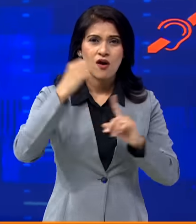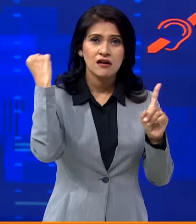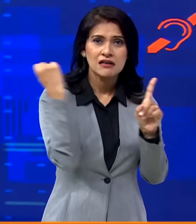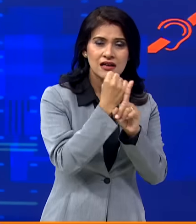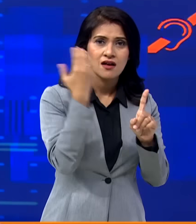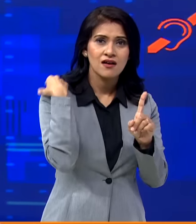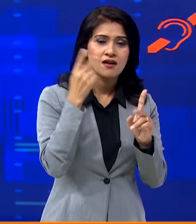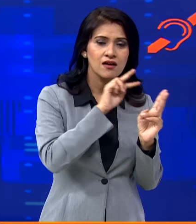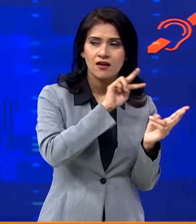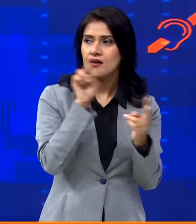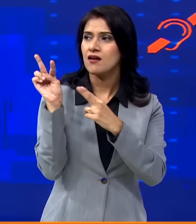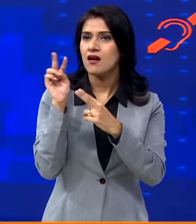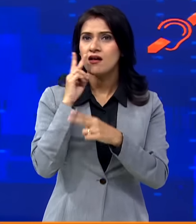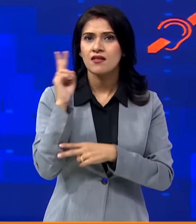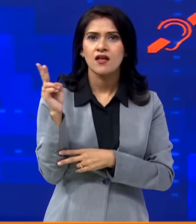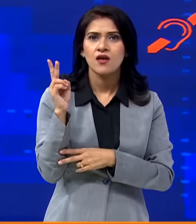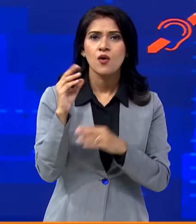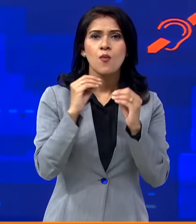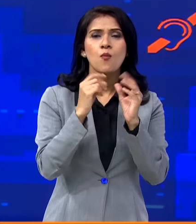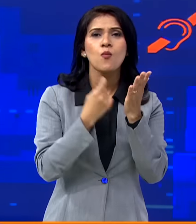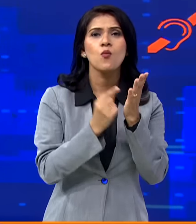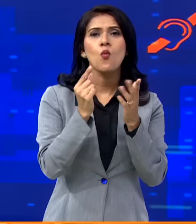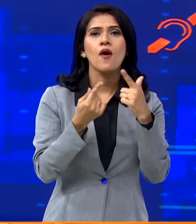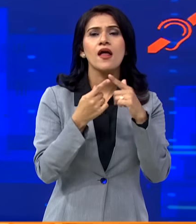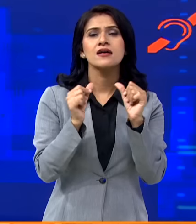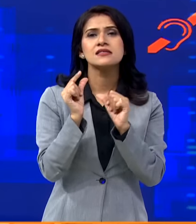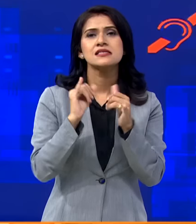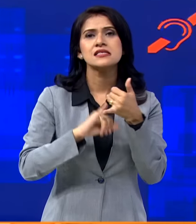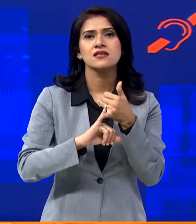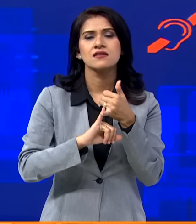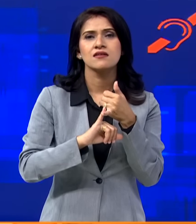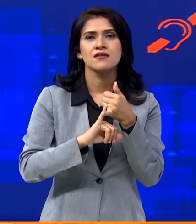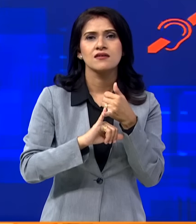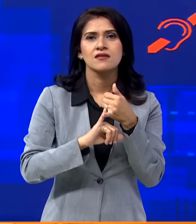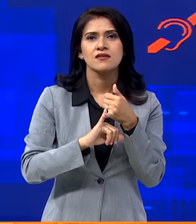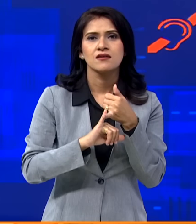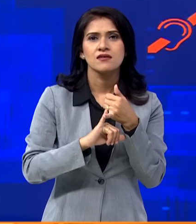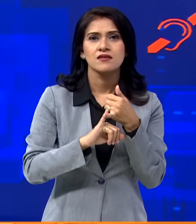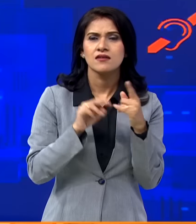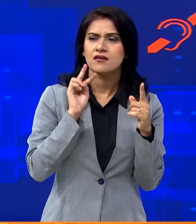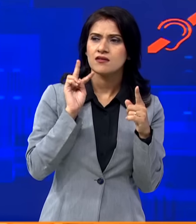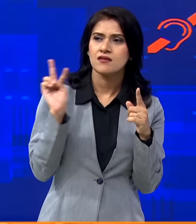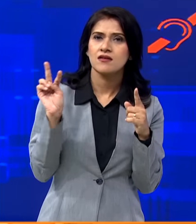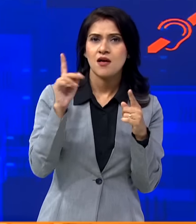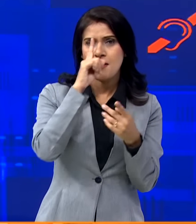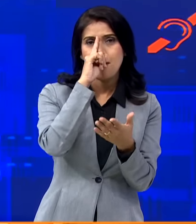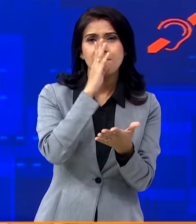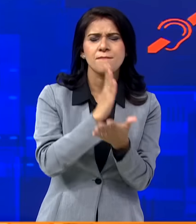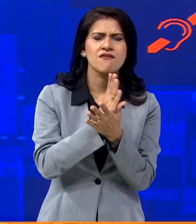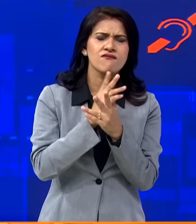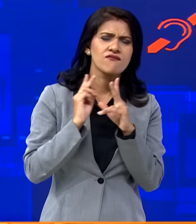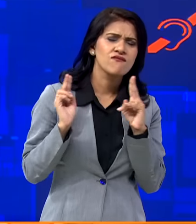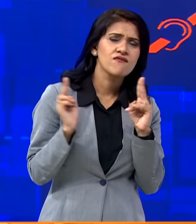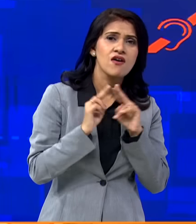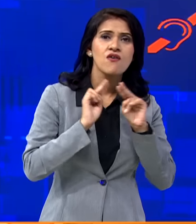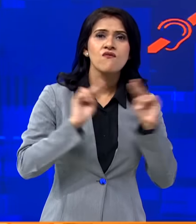जो वो पीछे मुड़ के देखता तो उसे ब्रूटस नजर आता है वह ब्रूटस पर सबसे ज्यादा यकीन करता